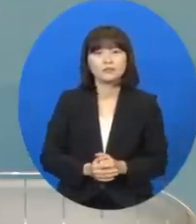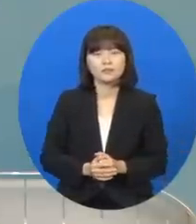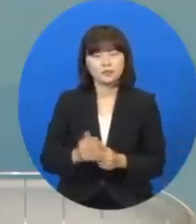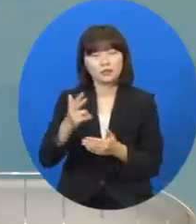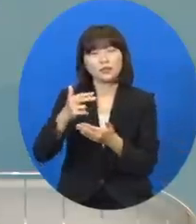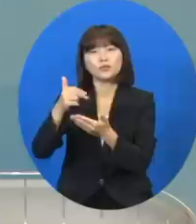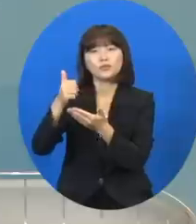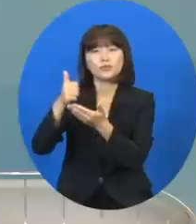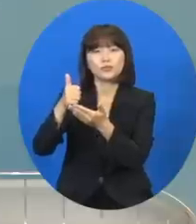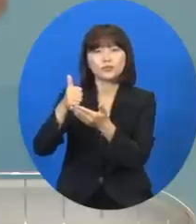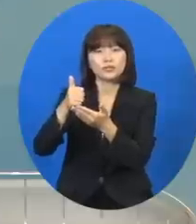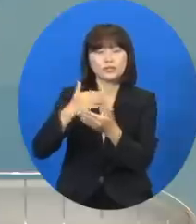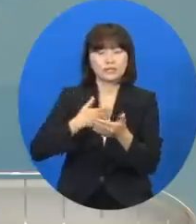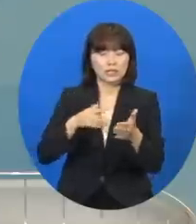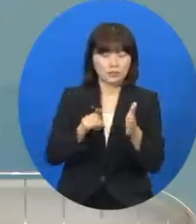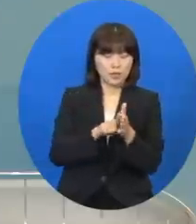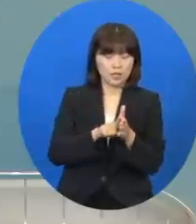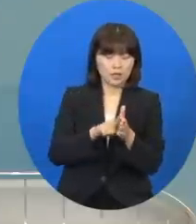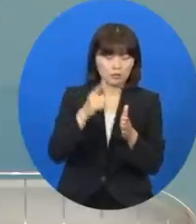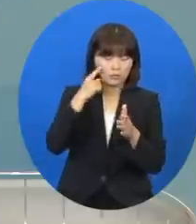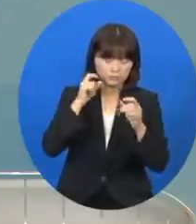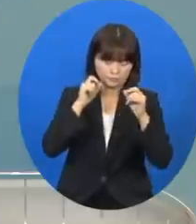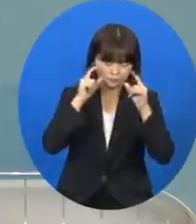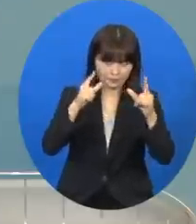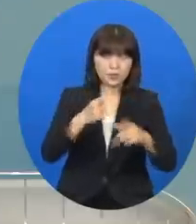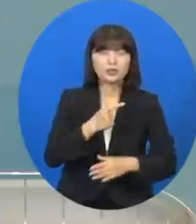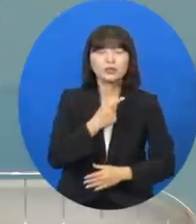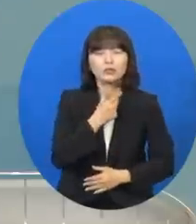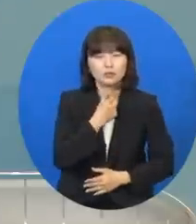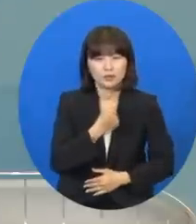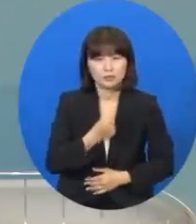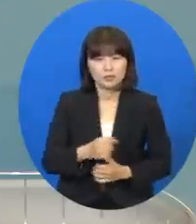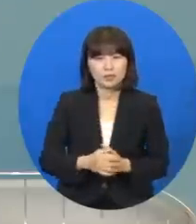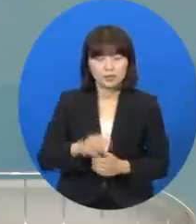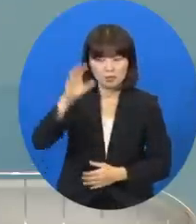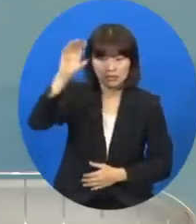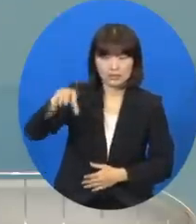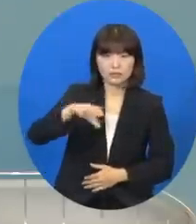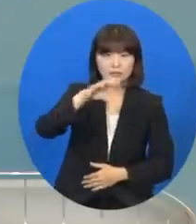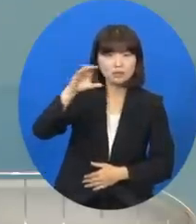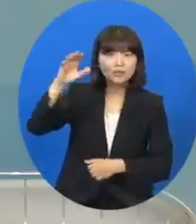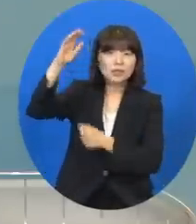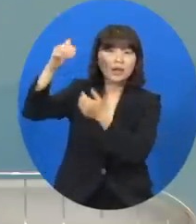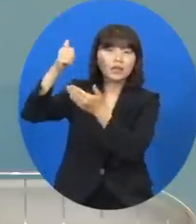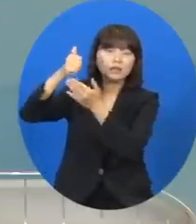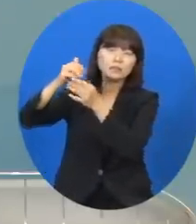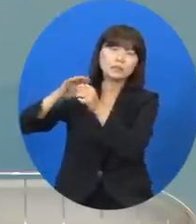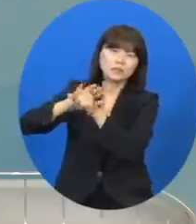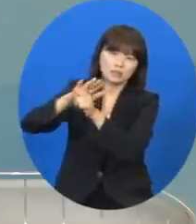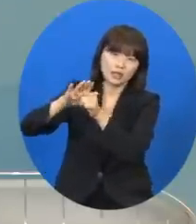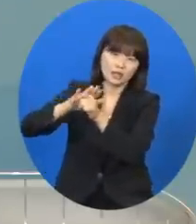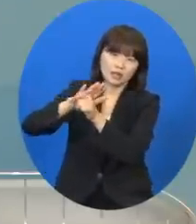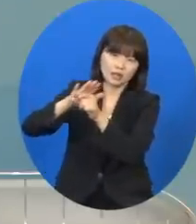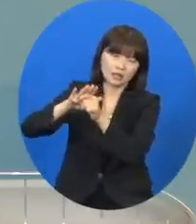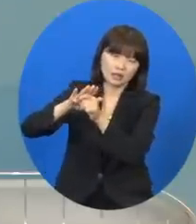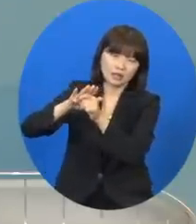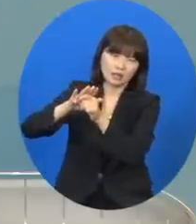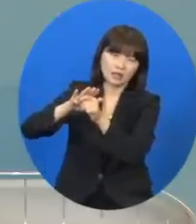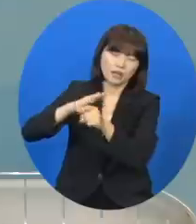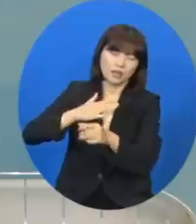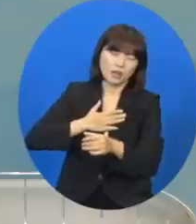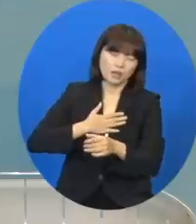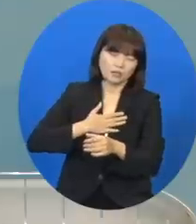주님, 제 믿음의 눈이 열리기 원합니다. 십자가의 그 하나님의 사랑을 가슴에